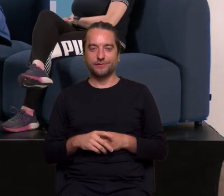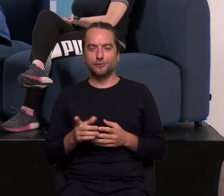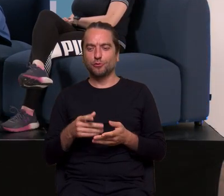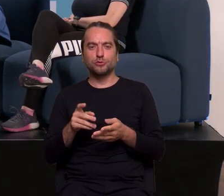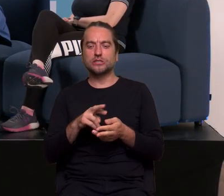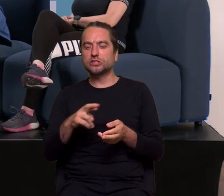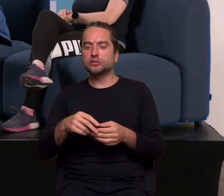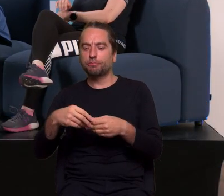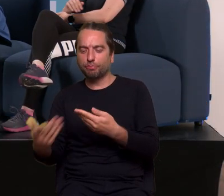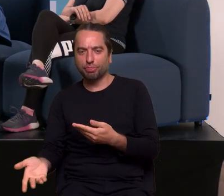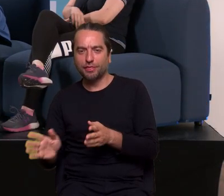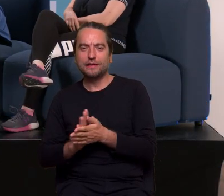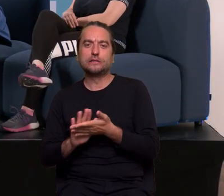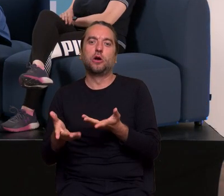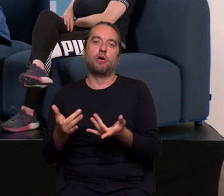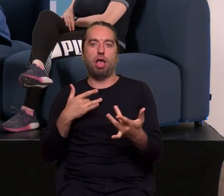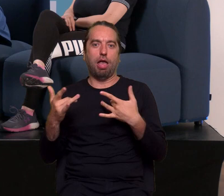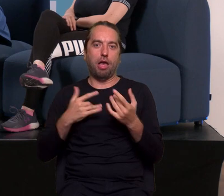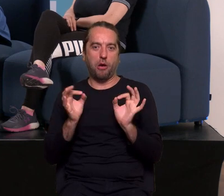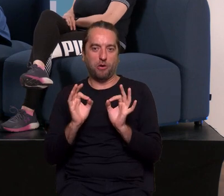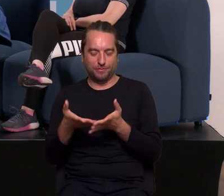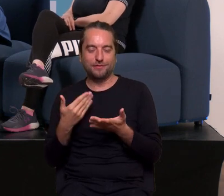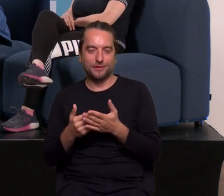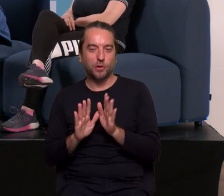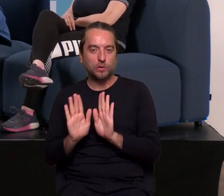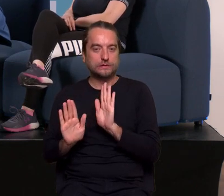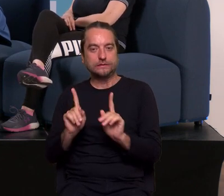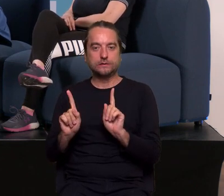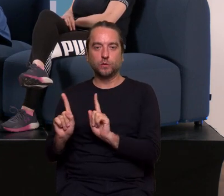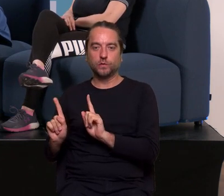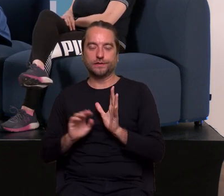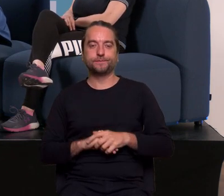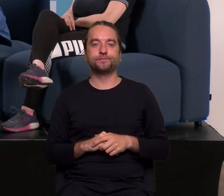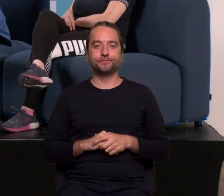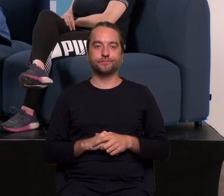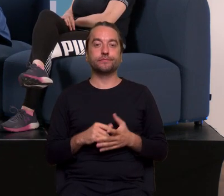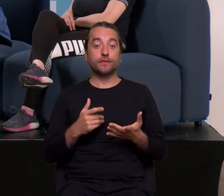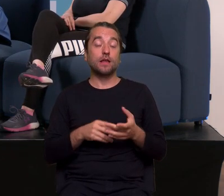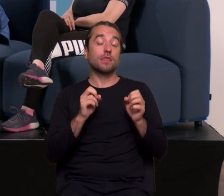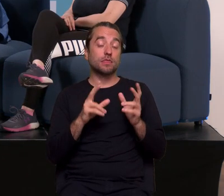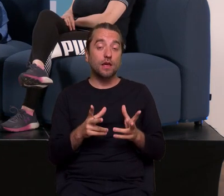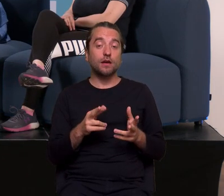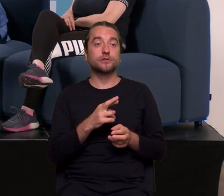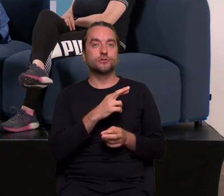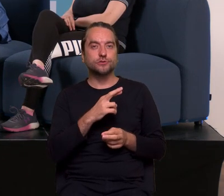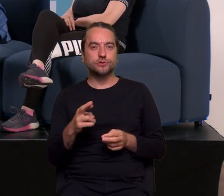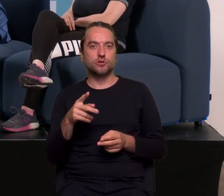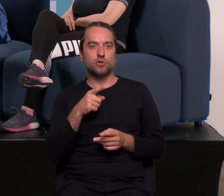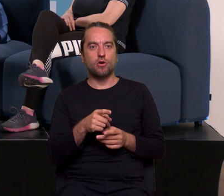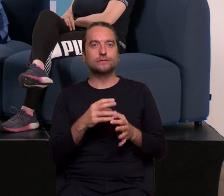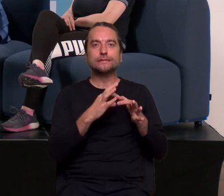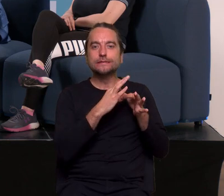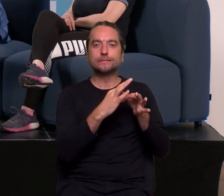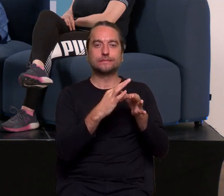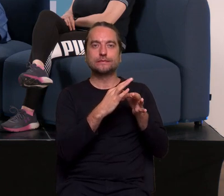Ale powiem tak, to znaczy, w jaki sposób rzeczy nabierają wymiaru medium, tak?